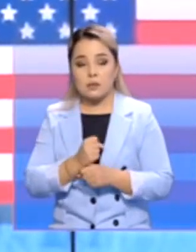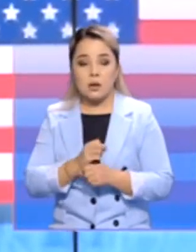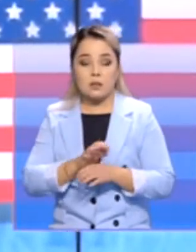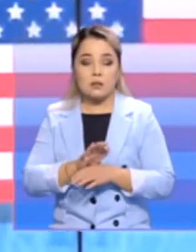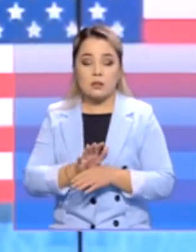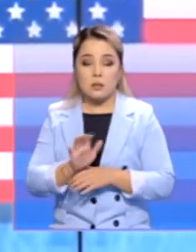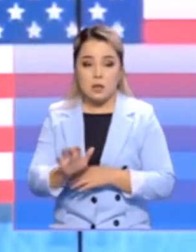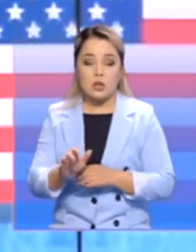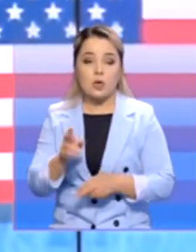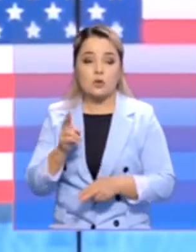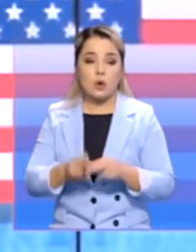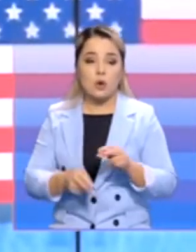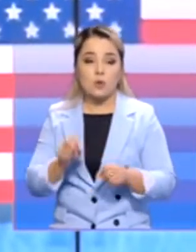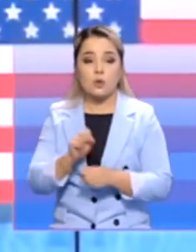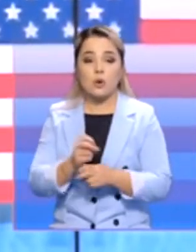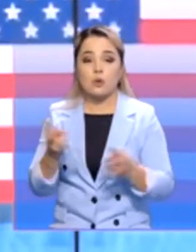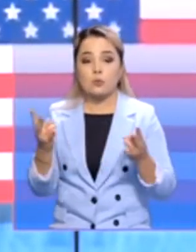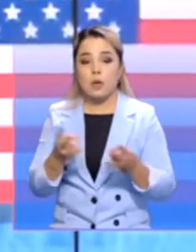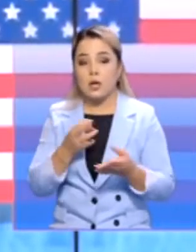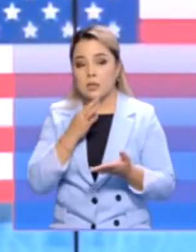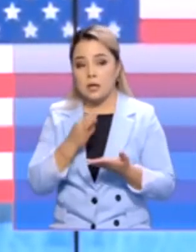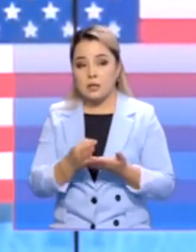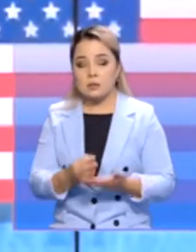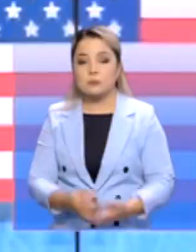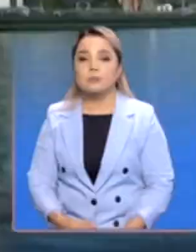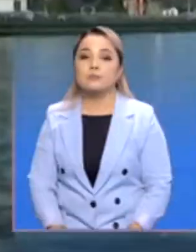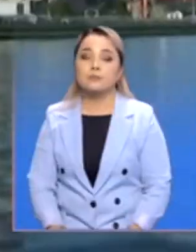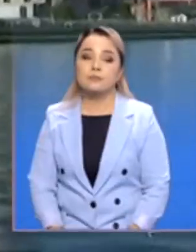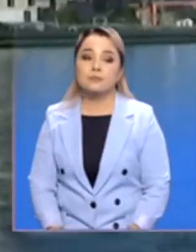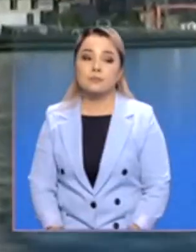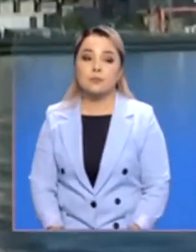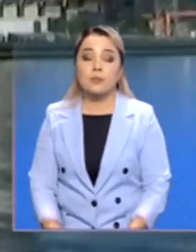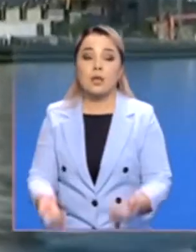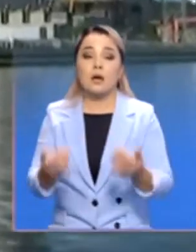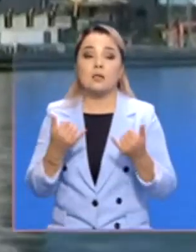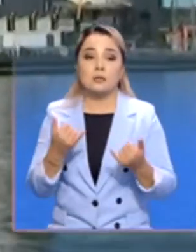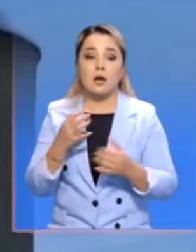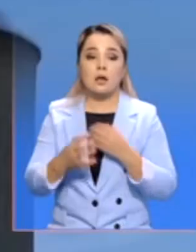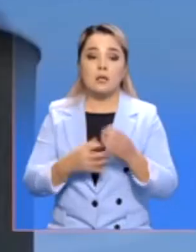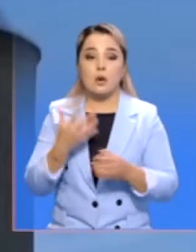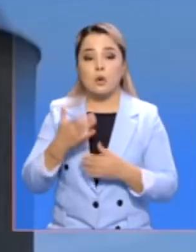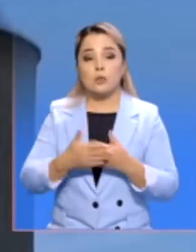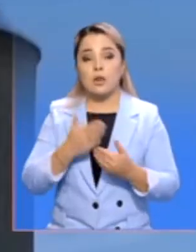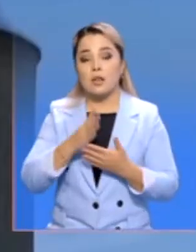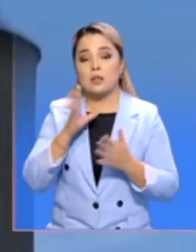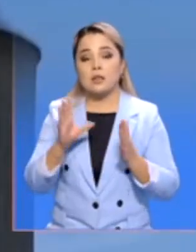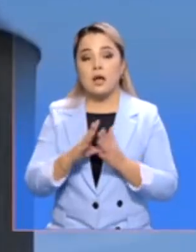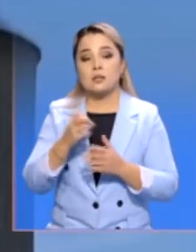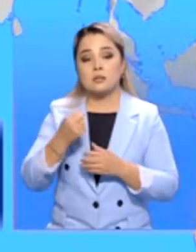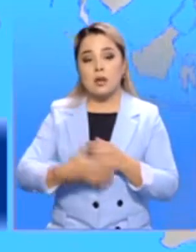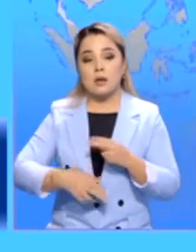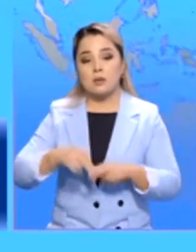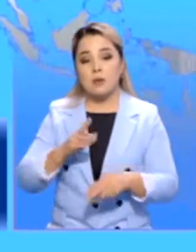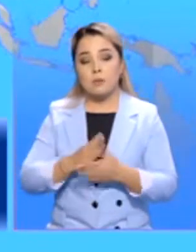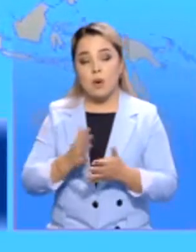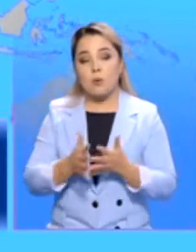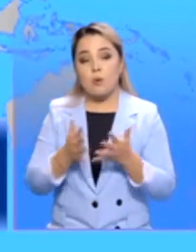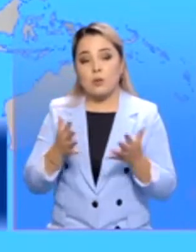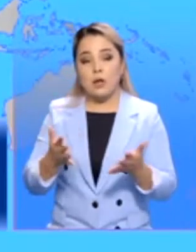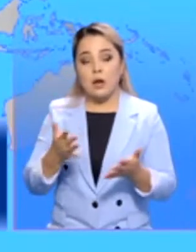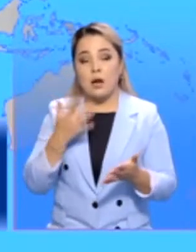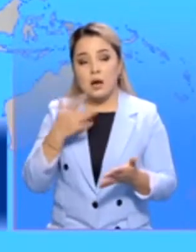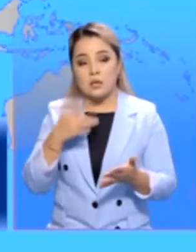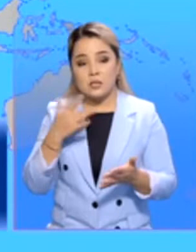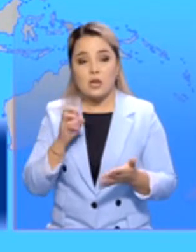тиіс. Оңғар Алпысбайұлы жалғастырады. Қазір әлемде 500-ге тарта атом электр станциясы бар. Басым көпшілігі